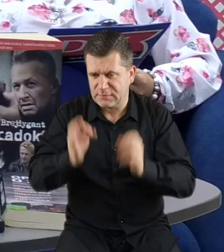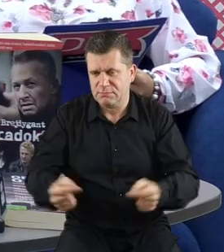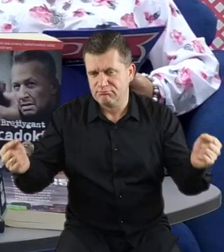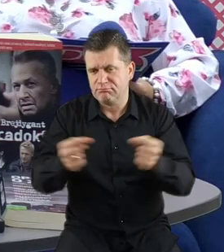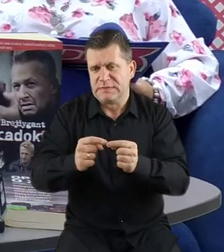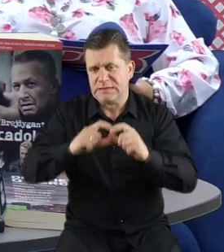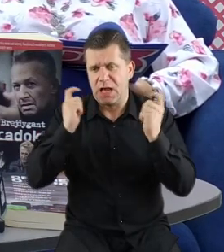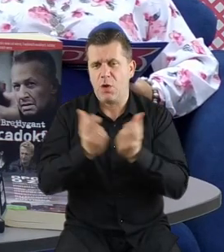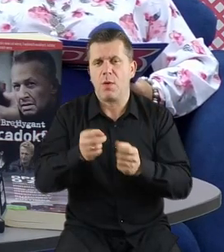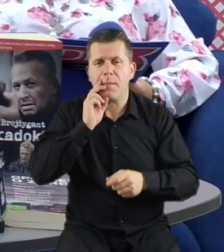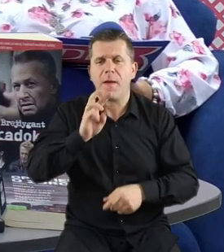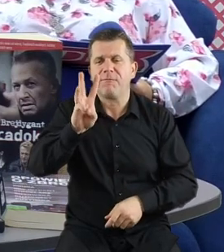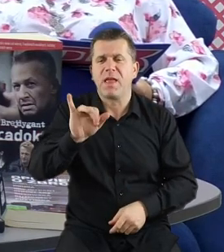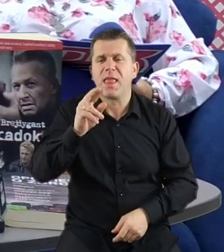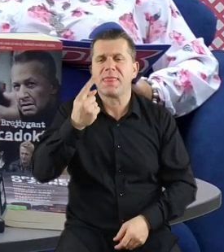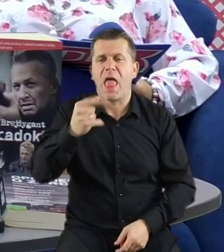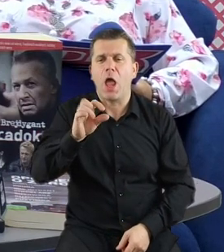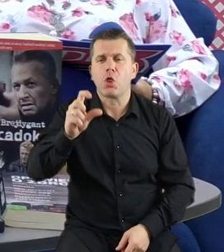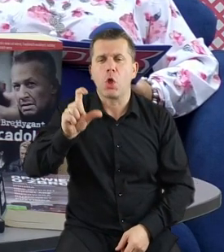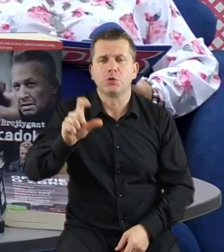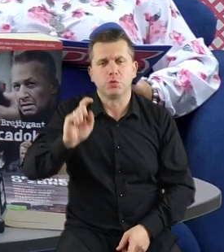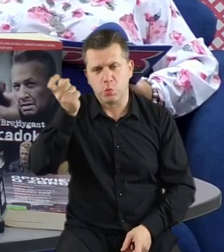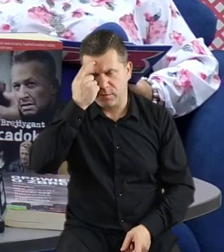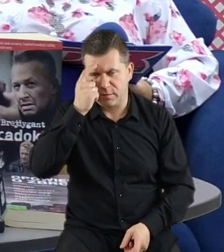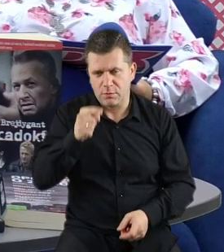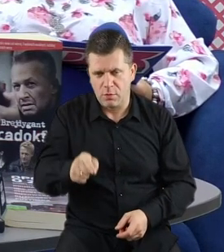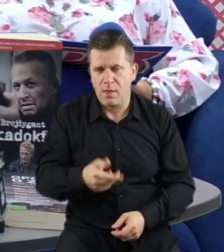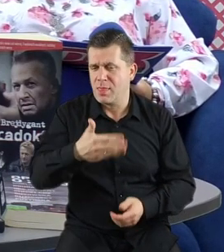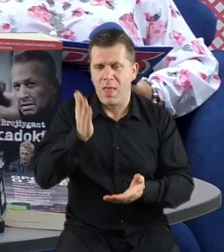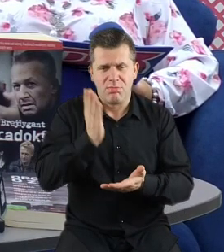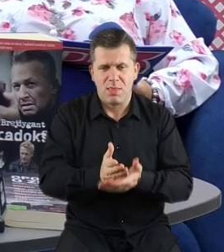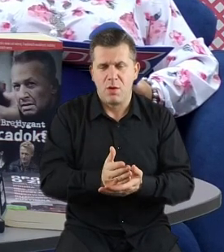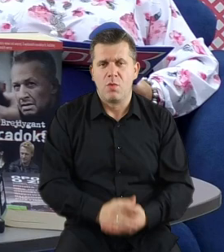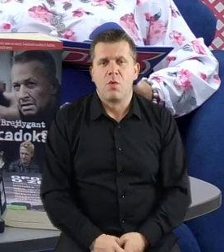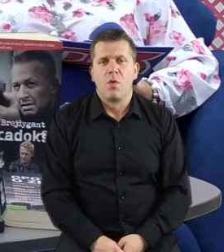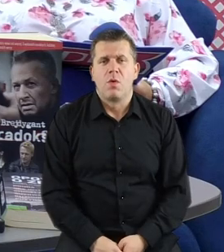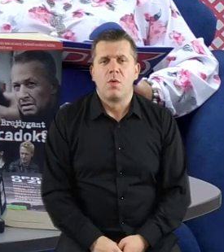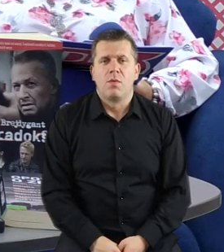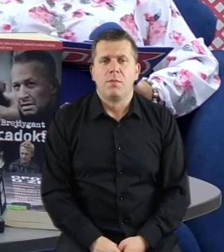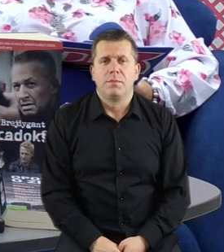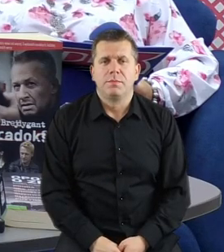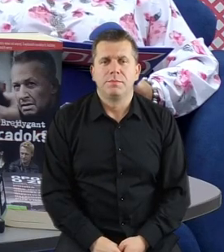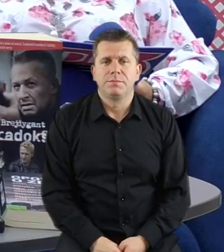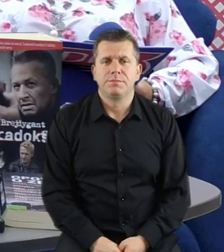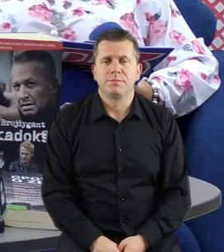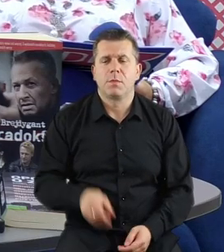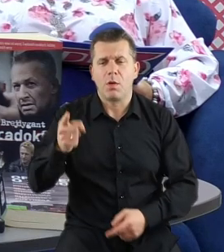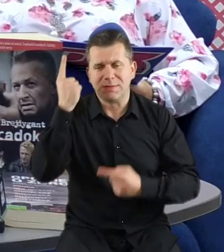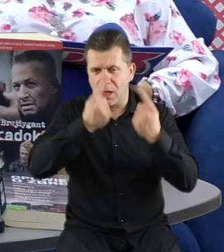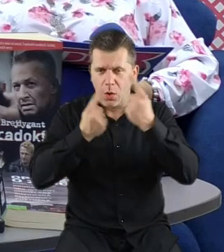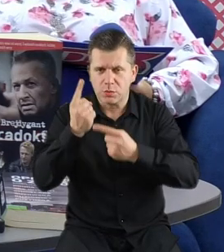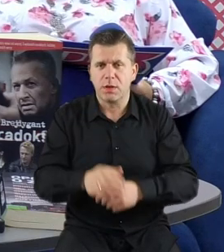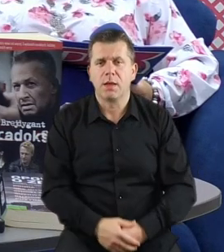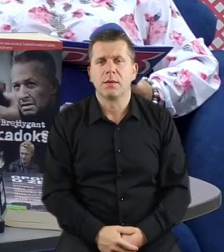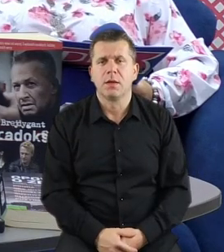w jedną całość. No chodzi o wydajność tej pracy, myślę głównie, ale nie tylko. Też chodzi o to, no, że jakby oni wyszli z założenia,